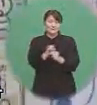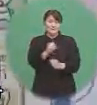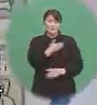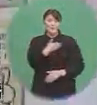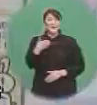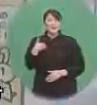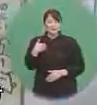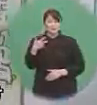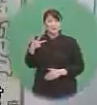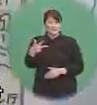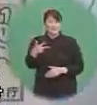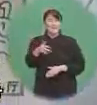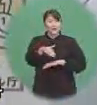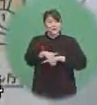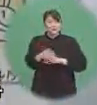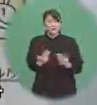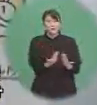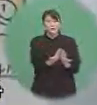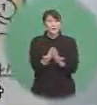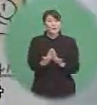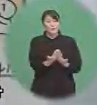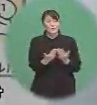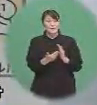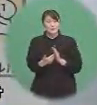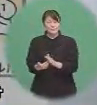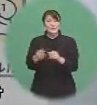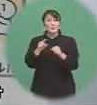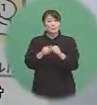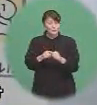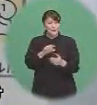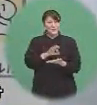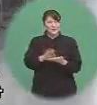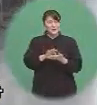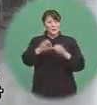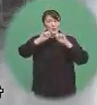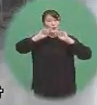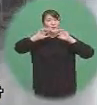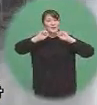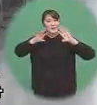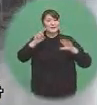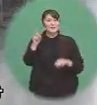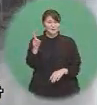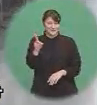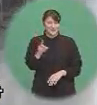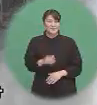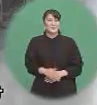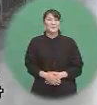市は窓口の混雑の緩和に向け利用を呼びかけています。